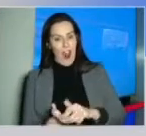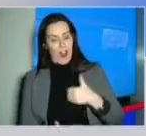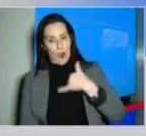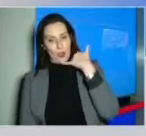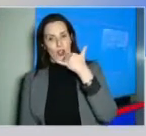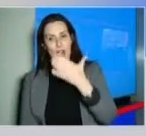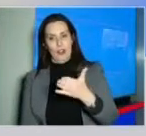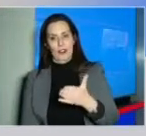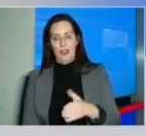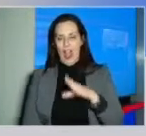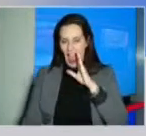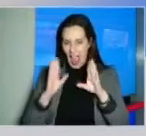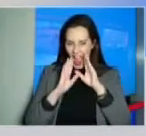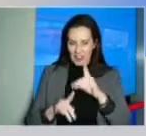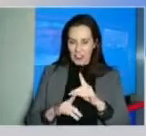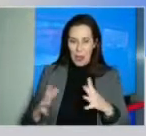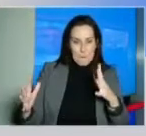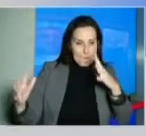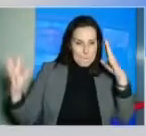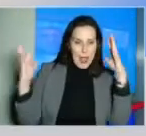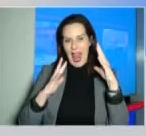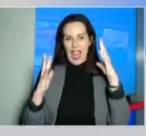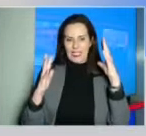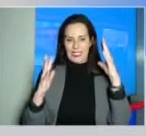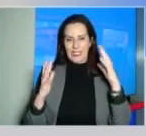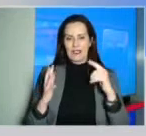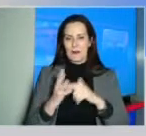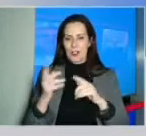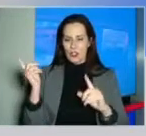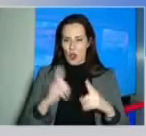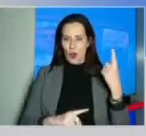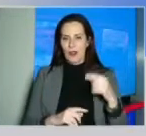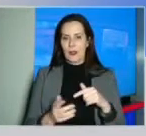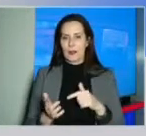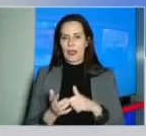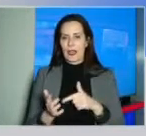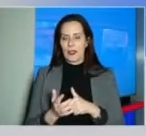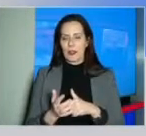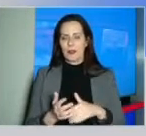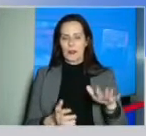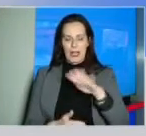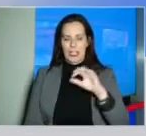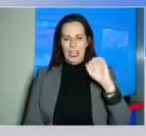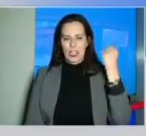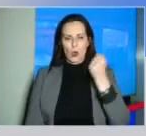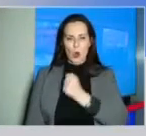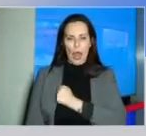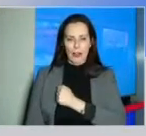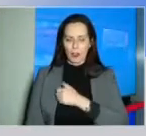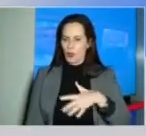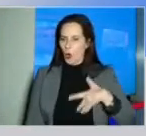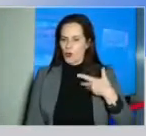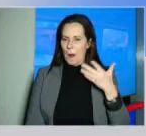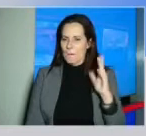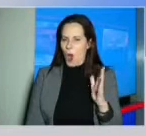איתך. רשתות חברתיות בפאניקה. נראה שהרכשתות החברתיות, בעיקר במגזר הציוני דתי, תחושה מאוד